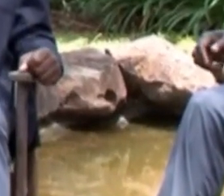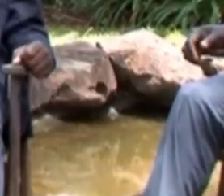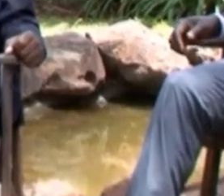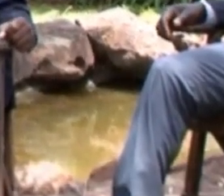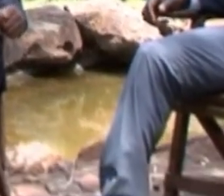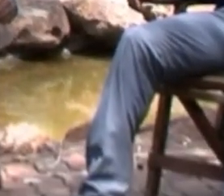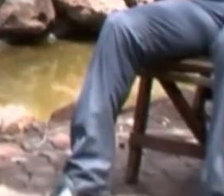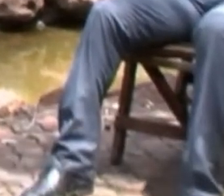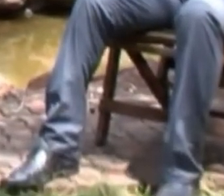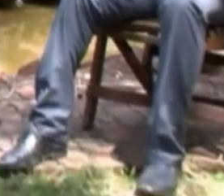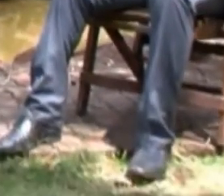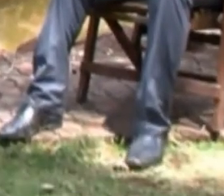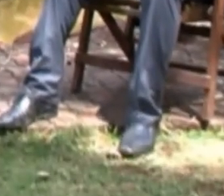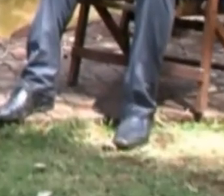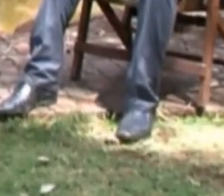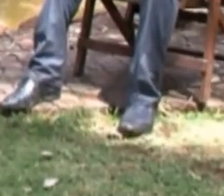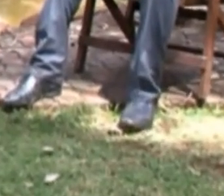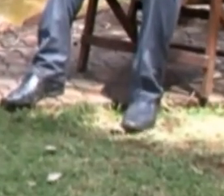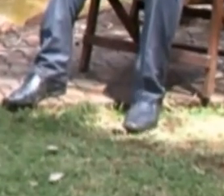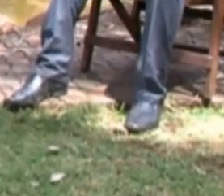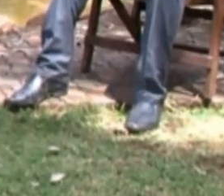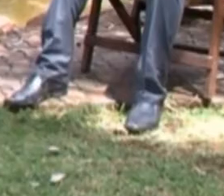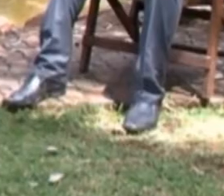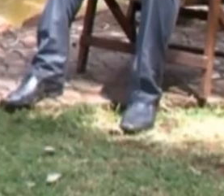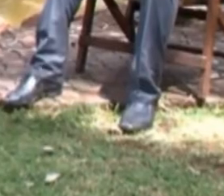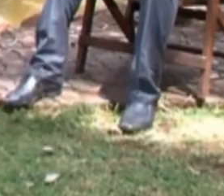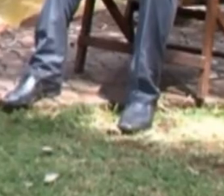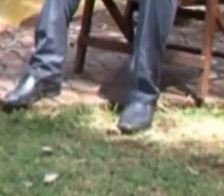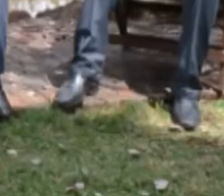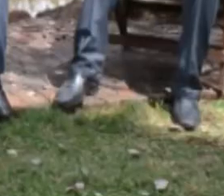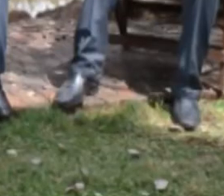Kana tichimu na mata mafupa chamuka kwindiri.